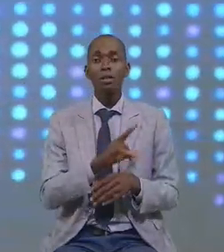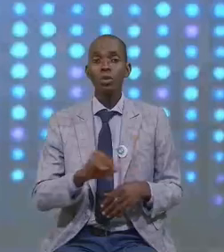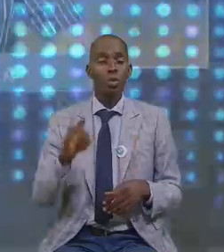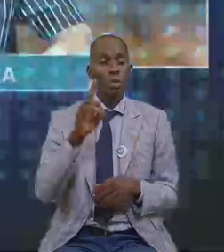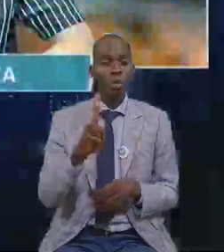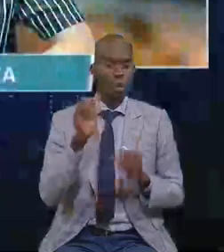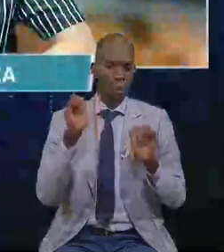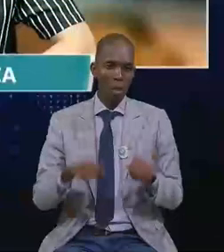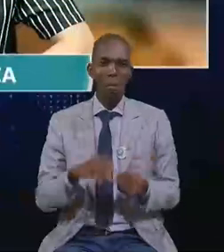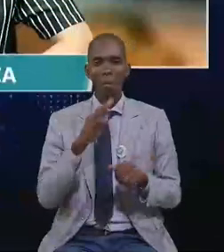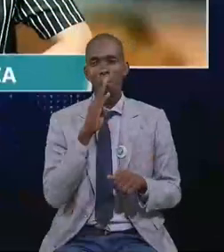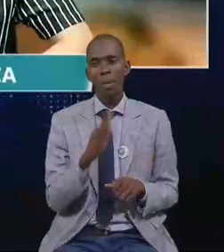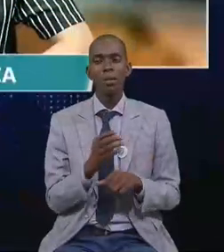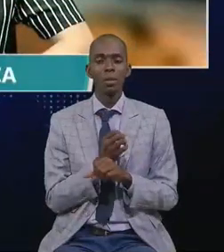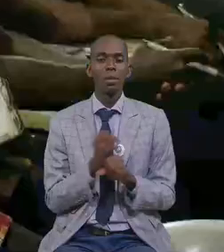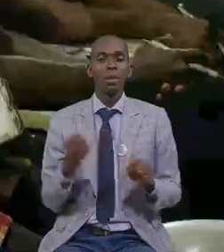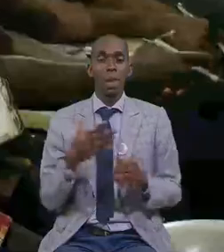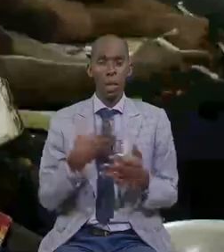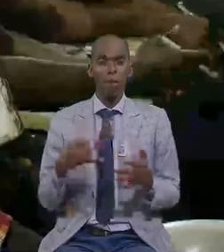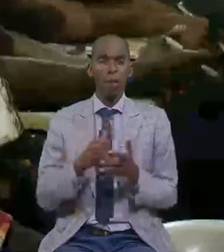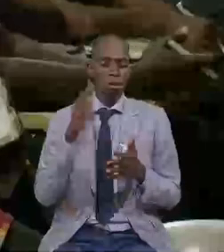ne peut